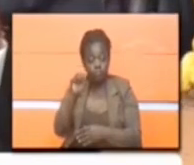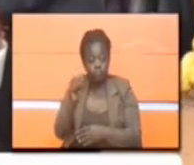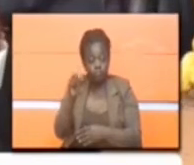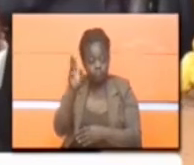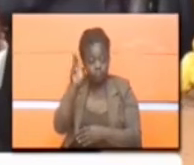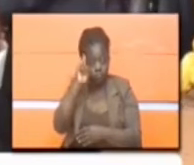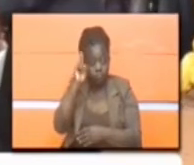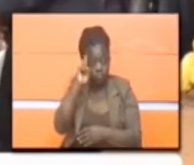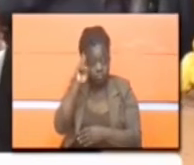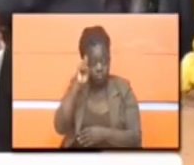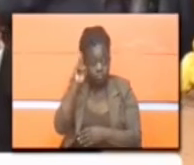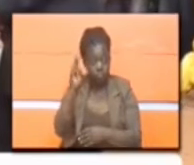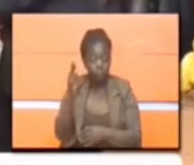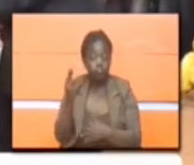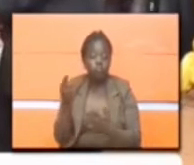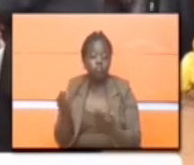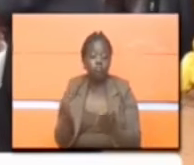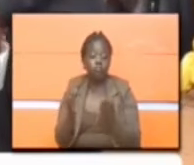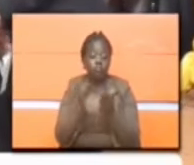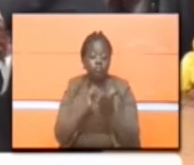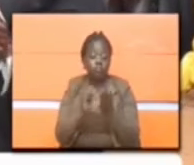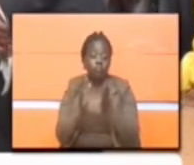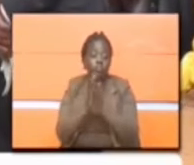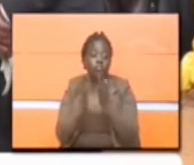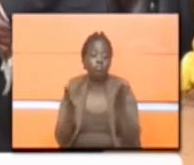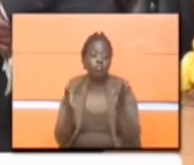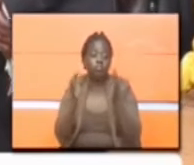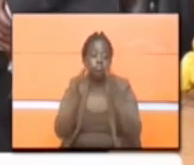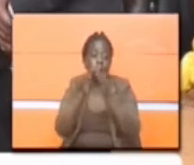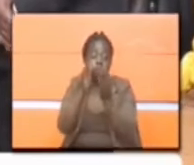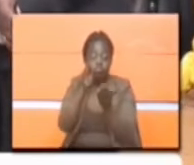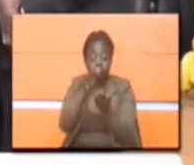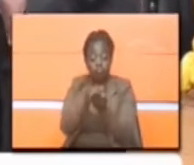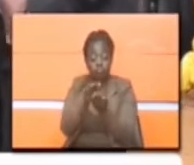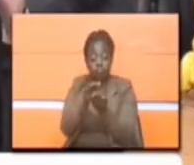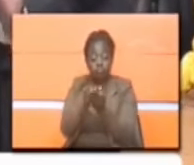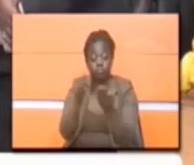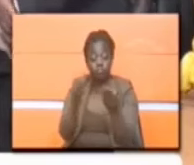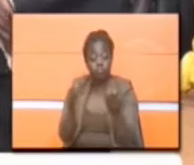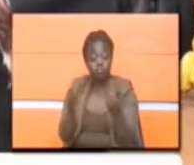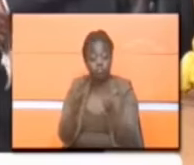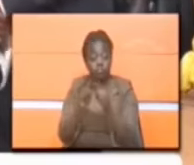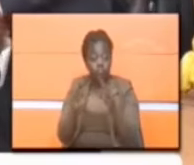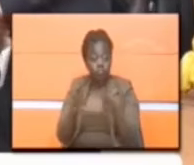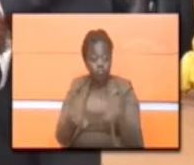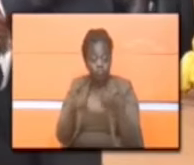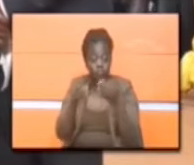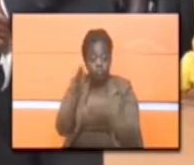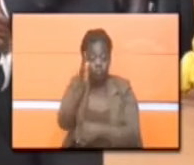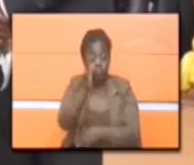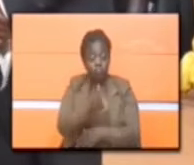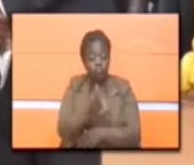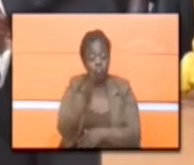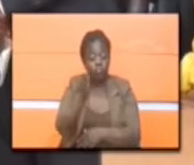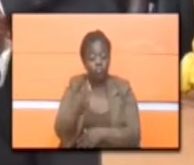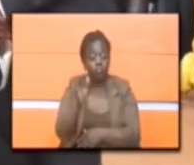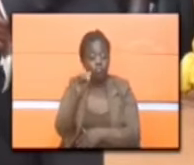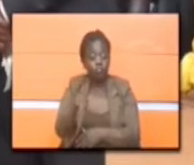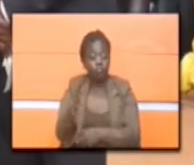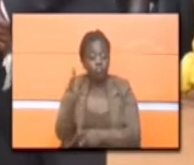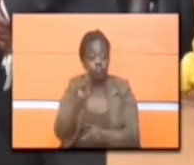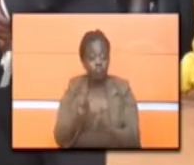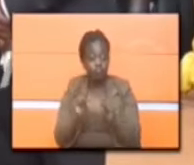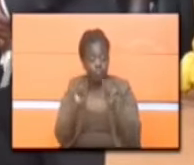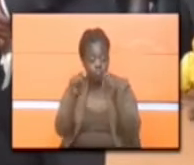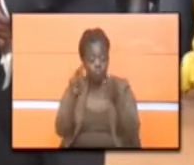tubojjukirirengako. Ebitawa awandiise bingi biri waka mu sitoowa, tujja biteeka mu layibulale ye abantu bajje